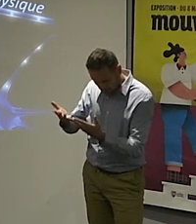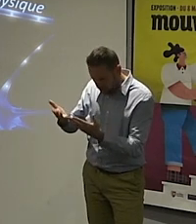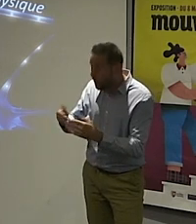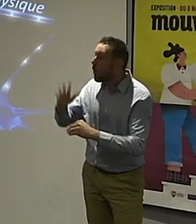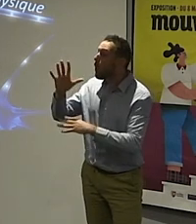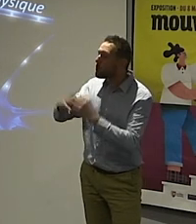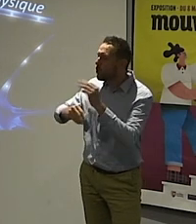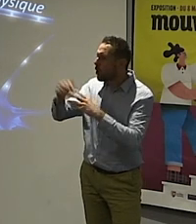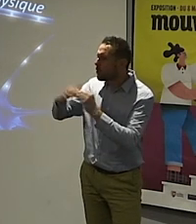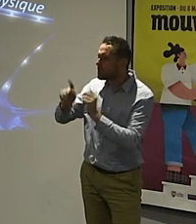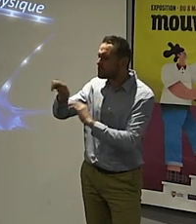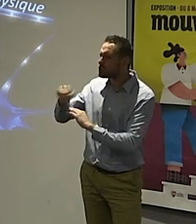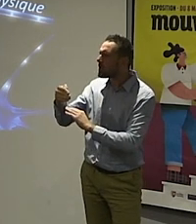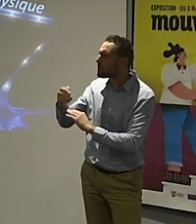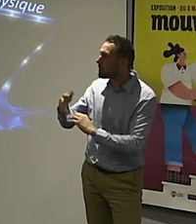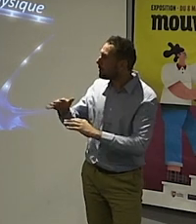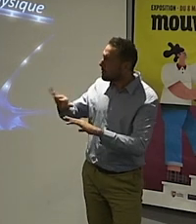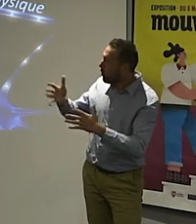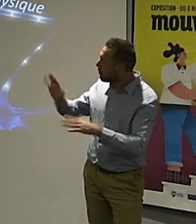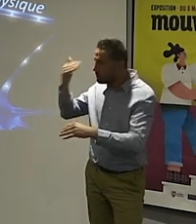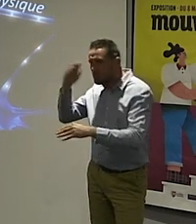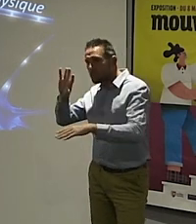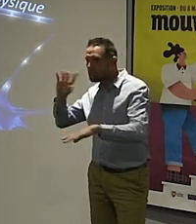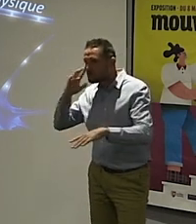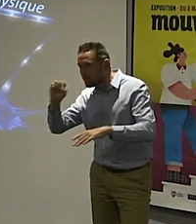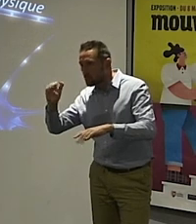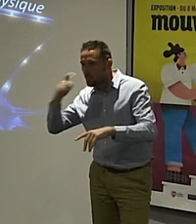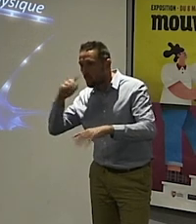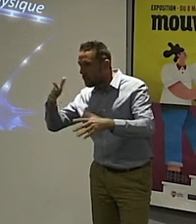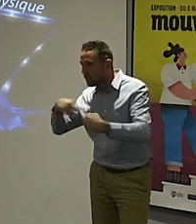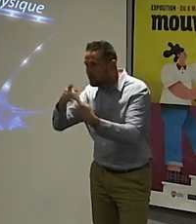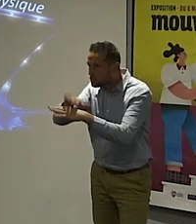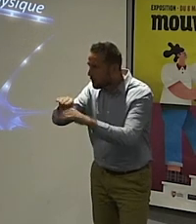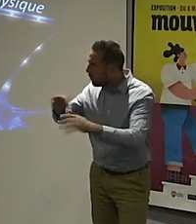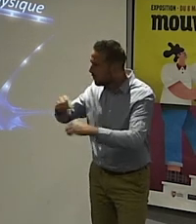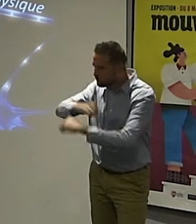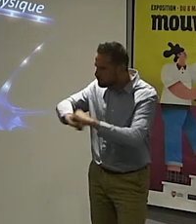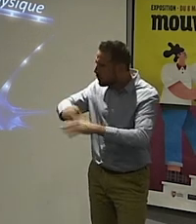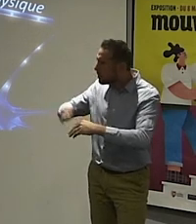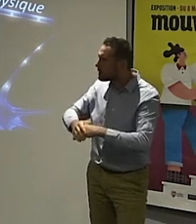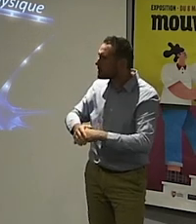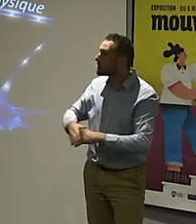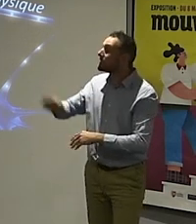Au Bonheur du GEM. Voilà, qui vous a orienté et quelles ont été vos démarches? Alors,